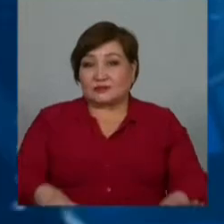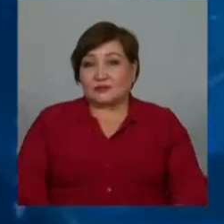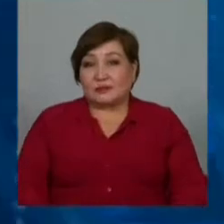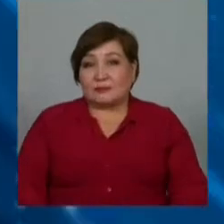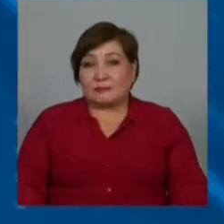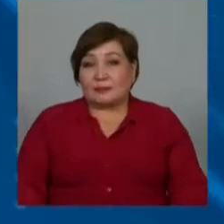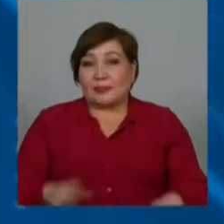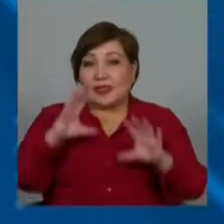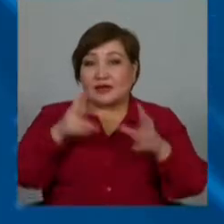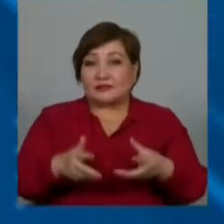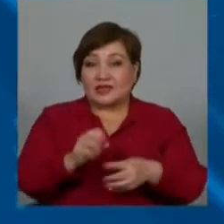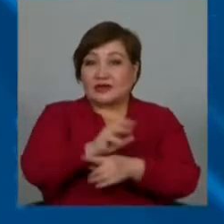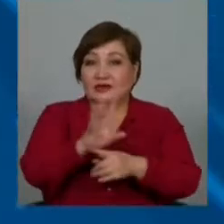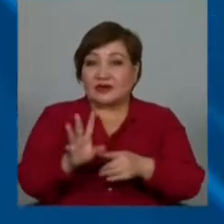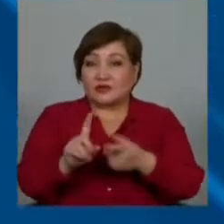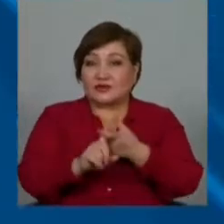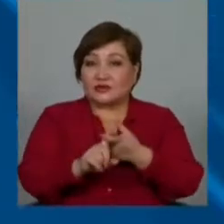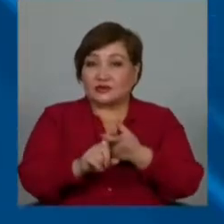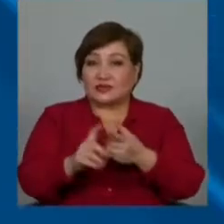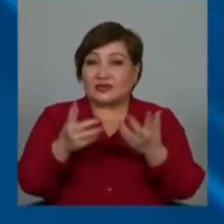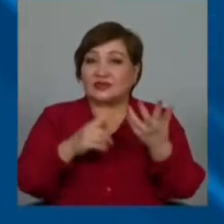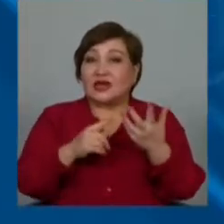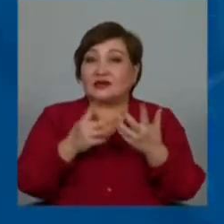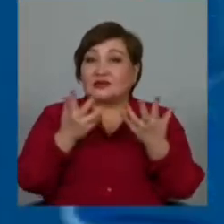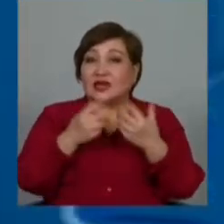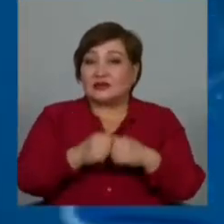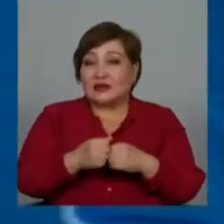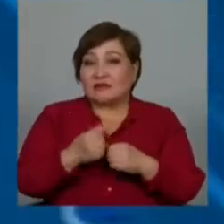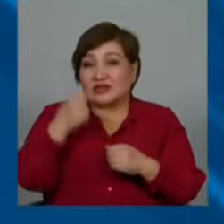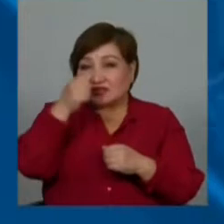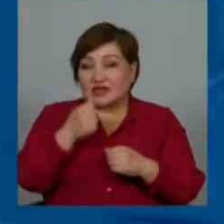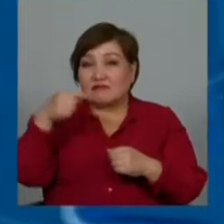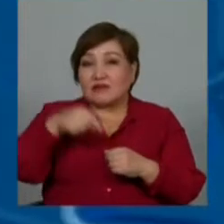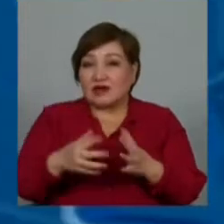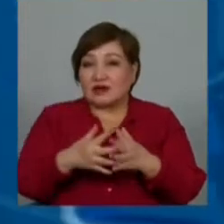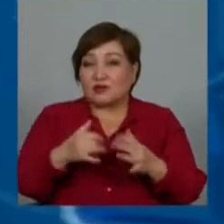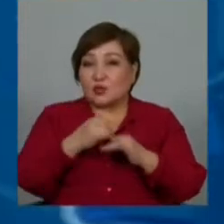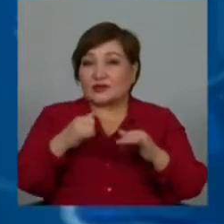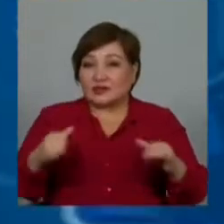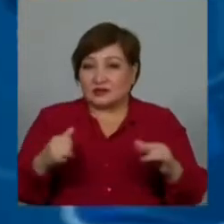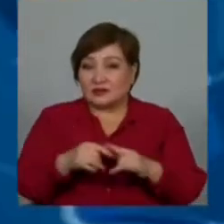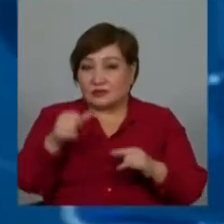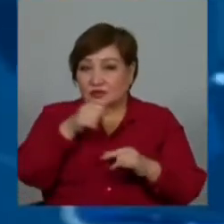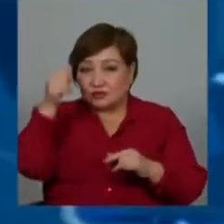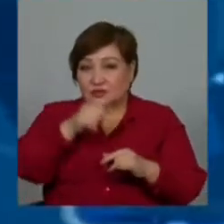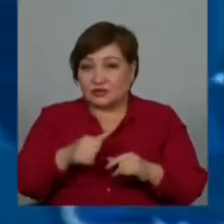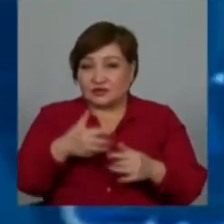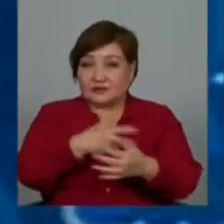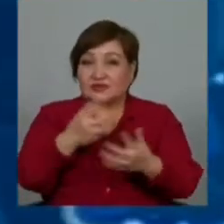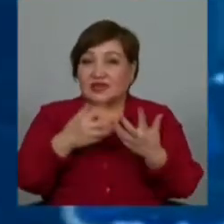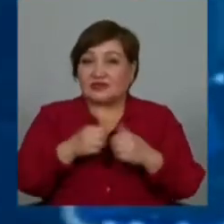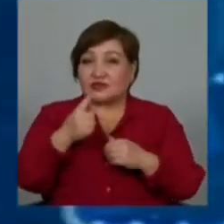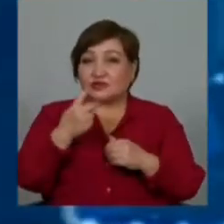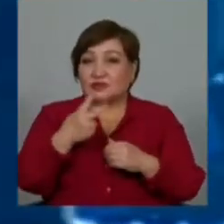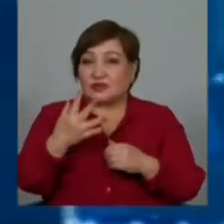Әлемде коронавирус жұқтырғандардың саны бір жылда мың есеге өскен. Былтыр індет тасымалдаушылардың саны 125 мың